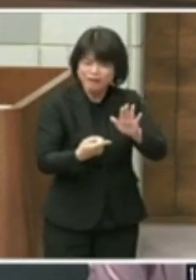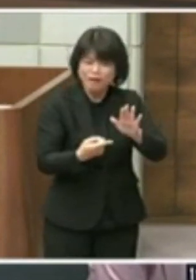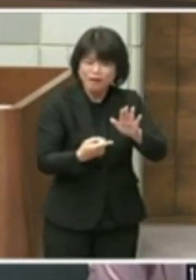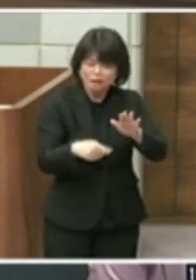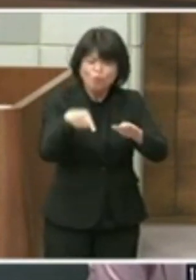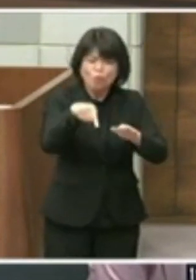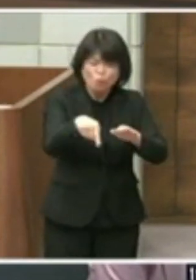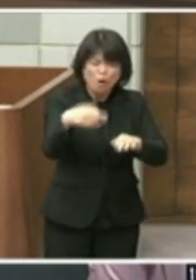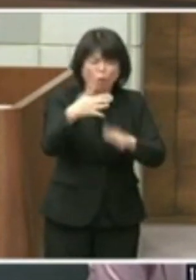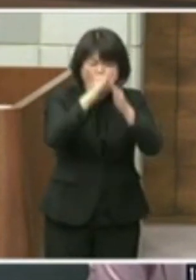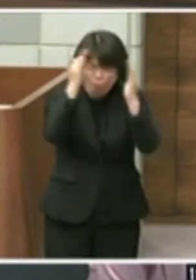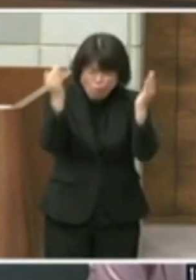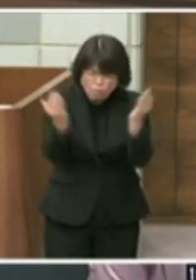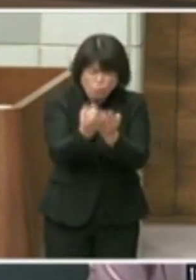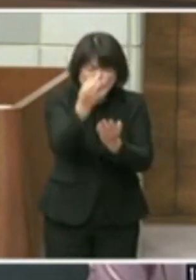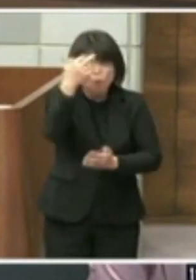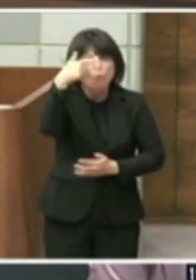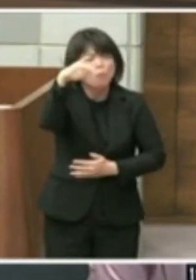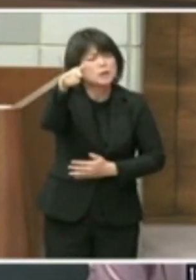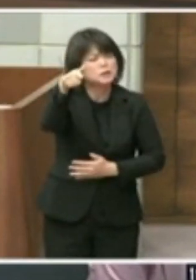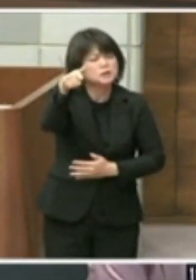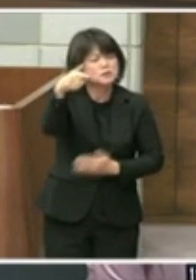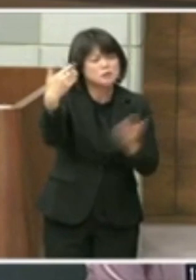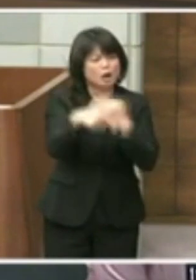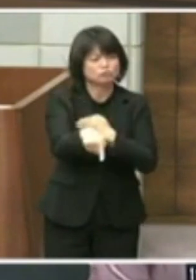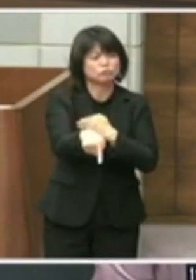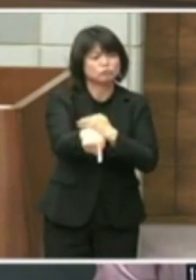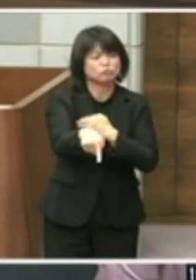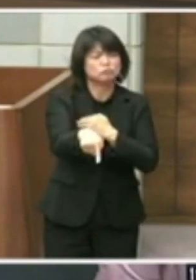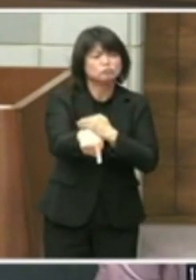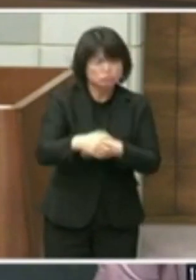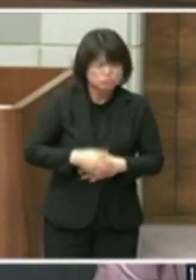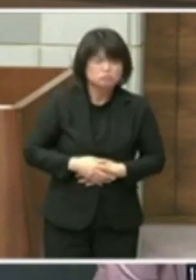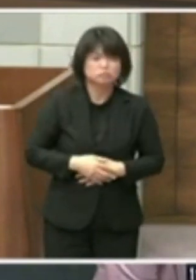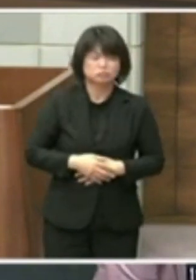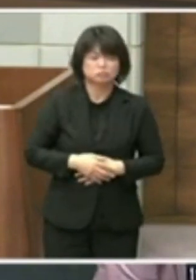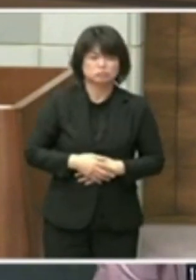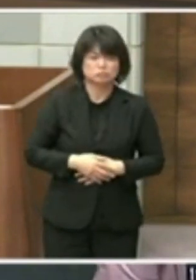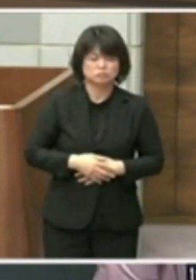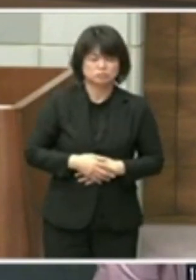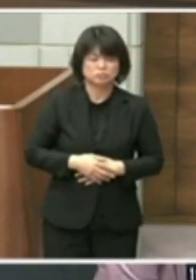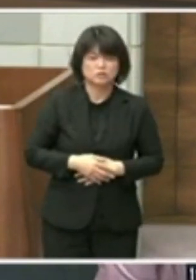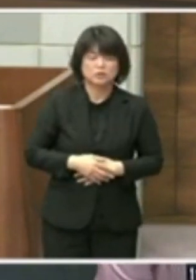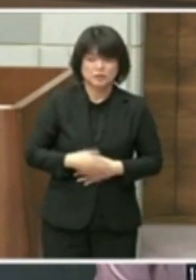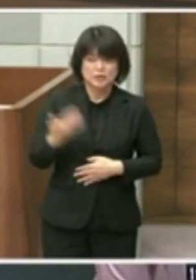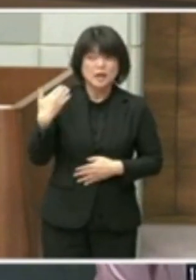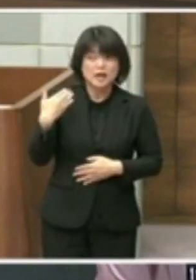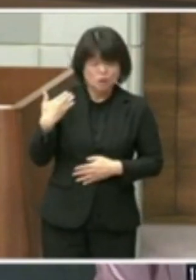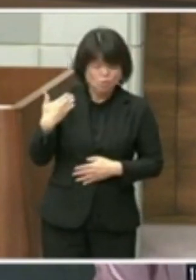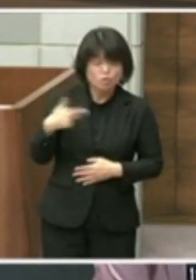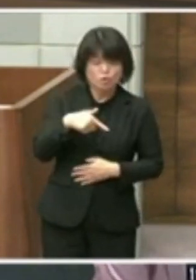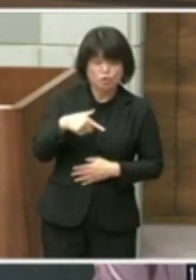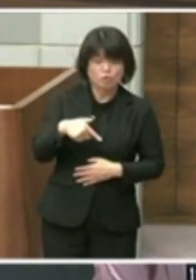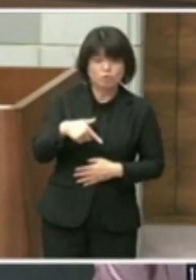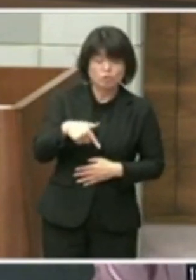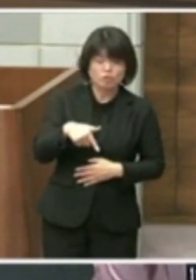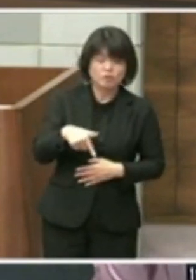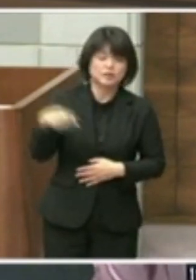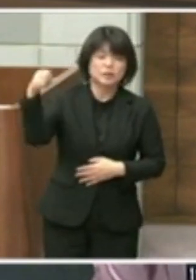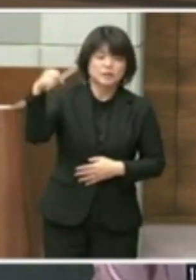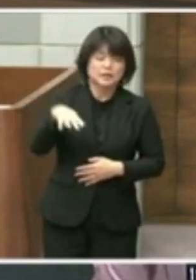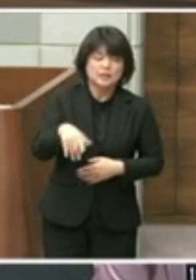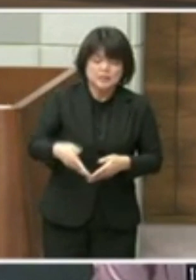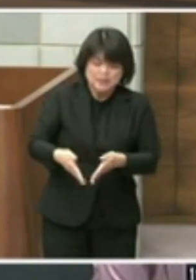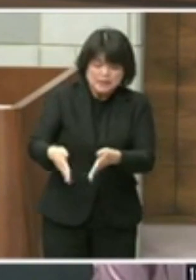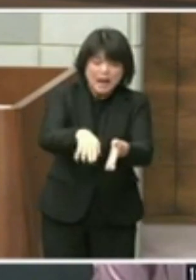市なんですね、これはね、林崎堀割っていうのは。で、火がありますところ、先ほど部長の答弁でありました火があるところ、また